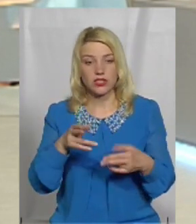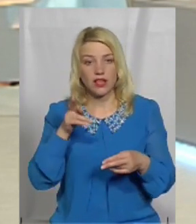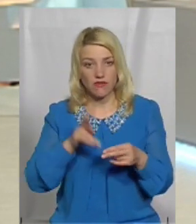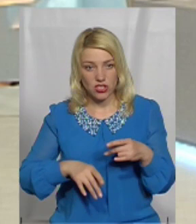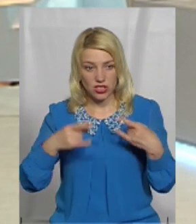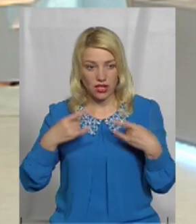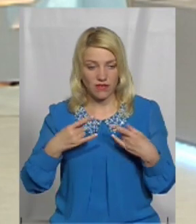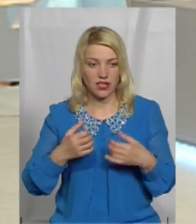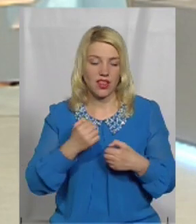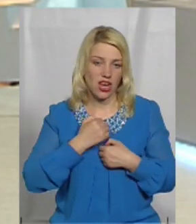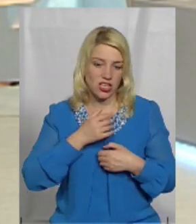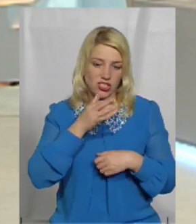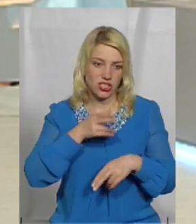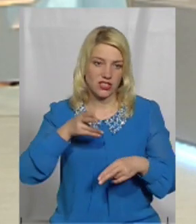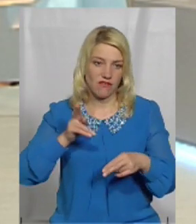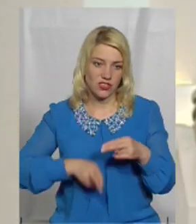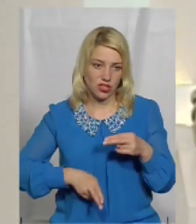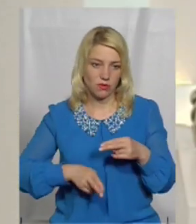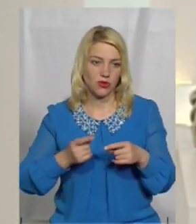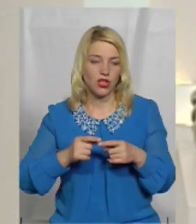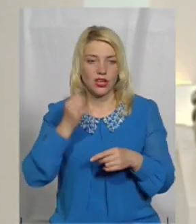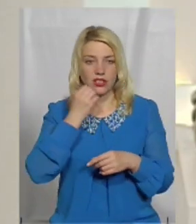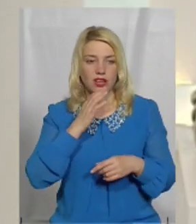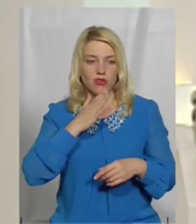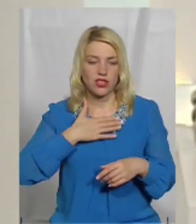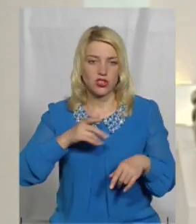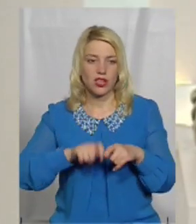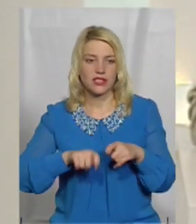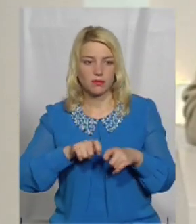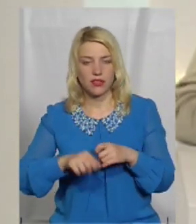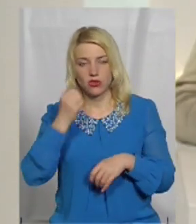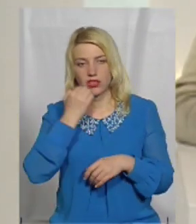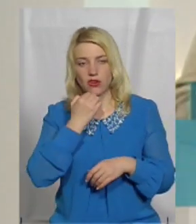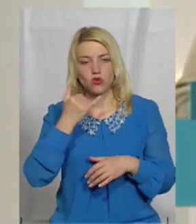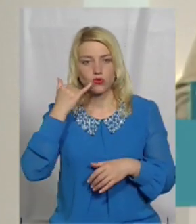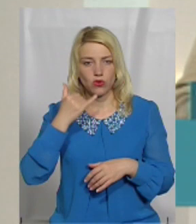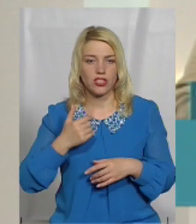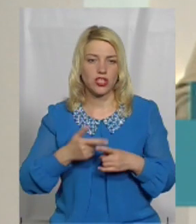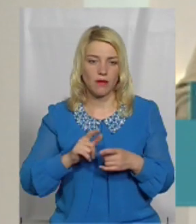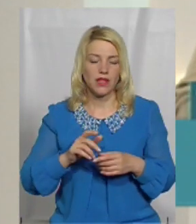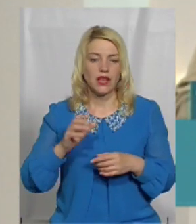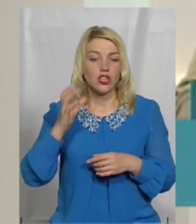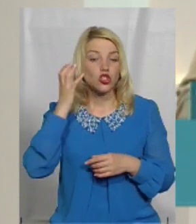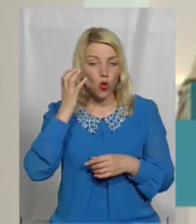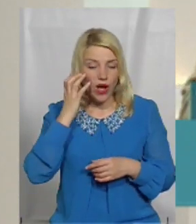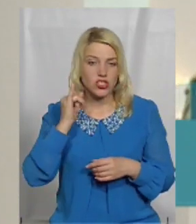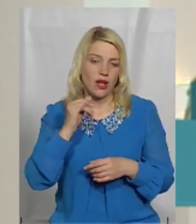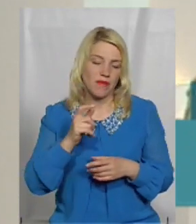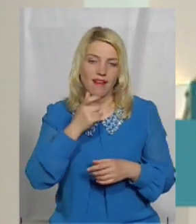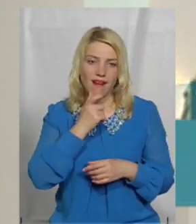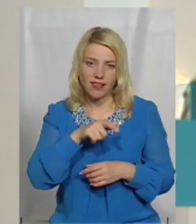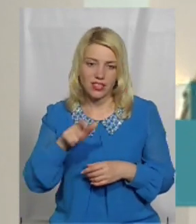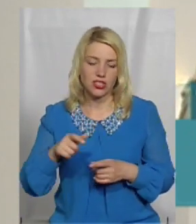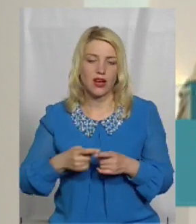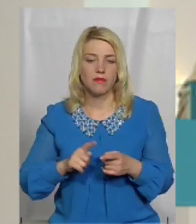ефір. На жаль, час вичерпано. Дякую нашим експертам, дякую слухачам та глядачам за увагу. Нагадаю, що сьогодні